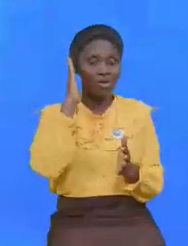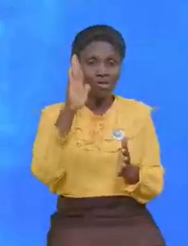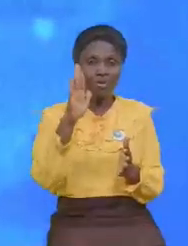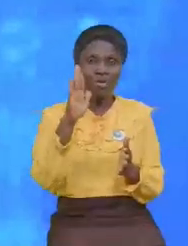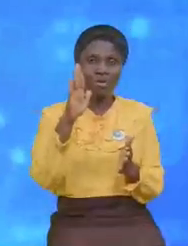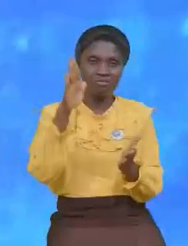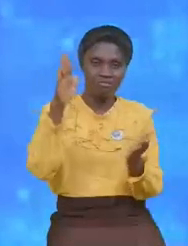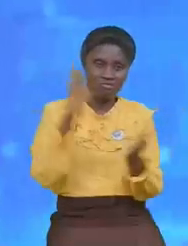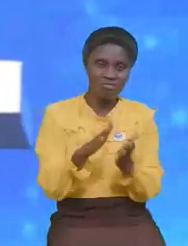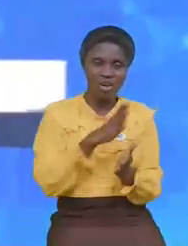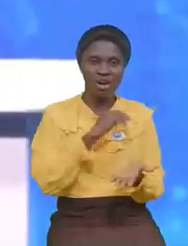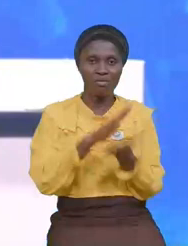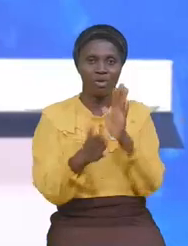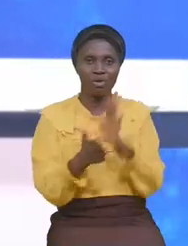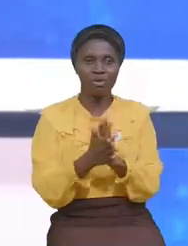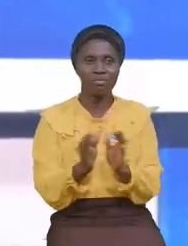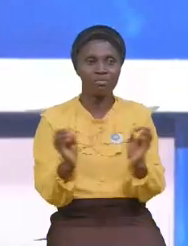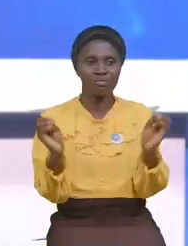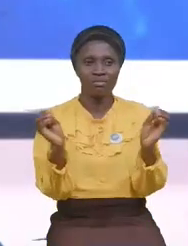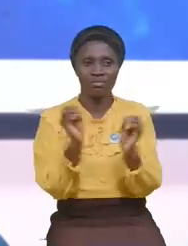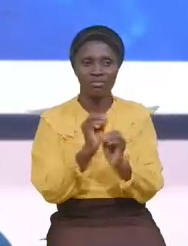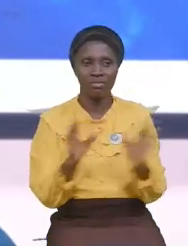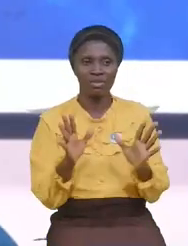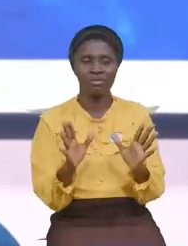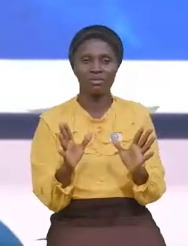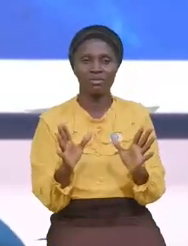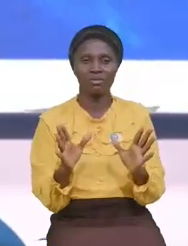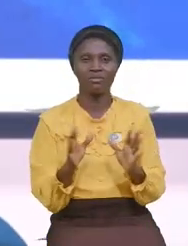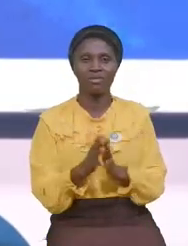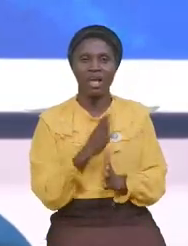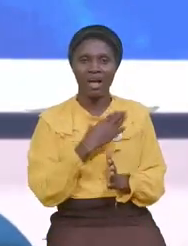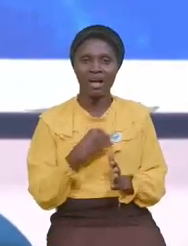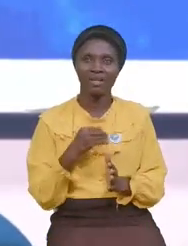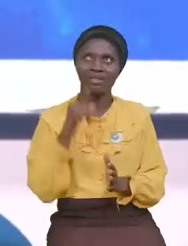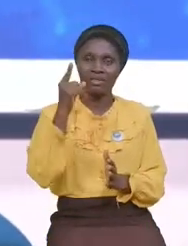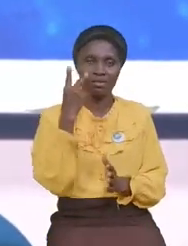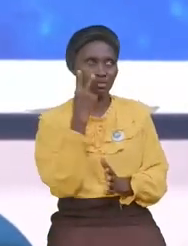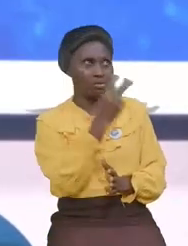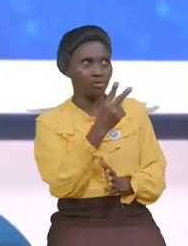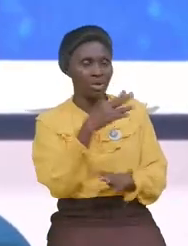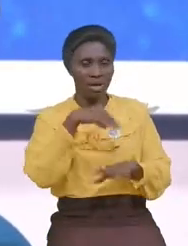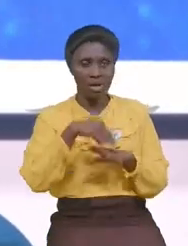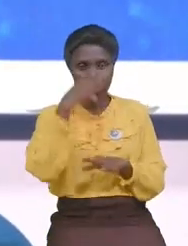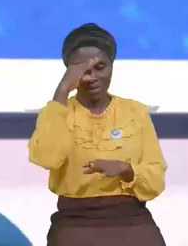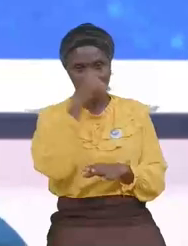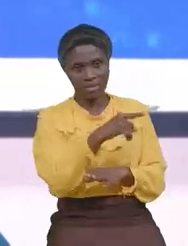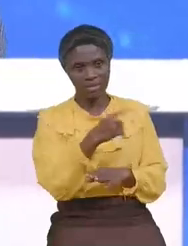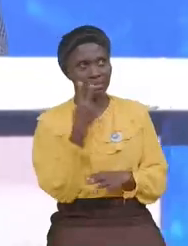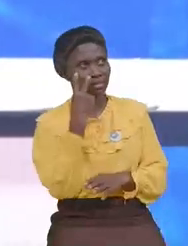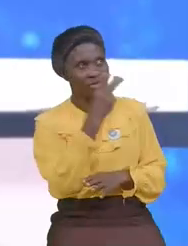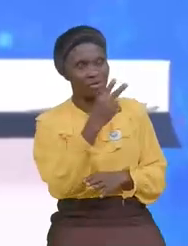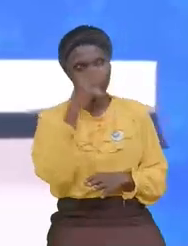cela bientôt ce sera sans valeur. Et il le regarda et il leva les